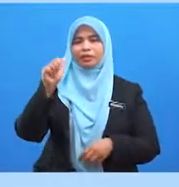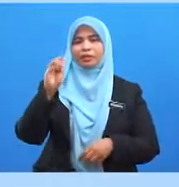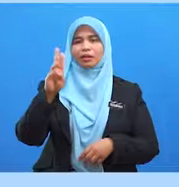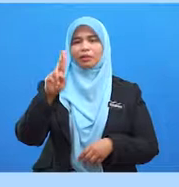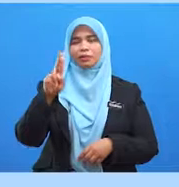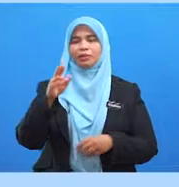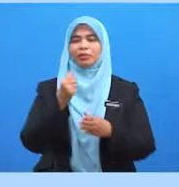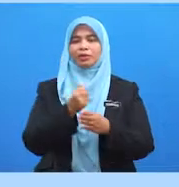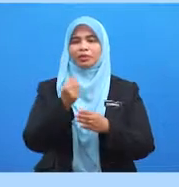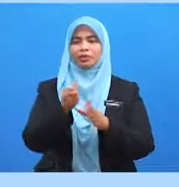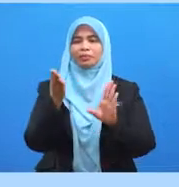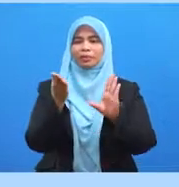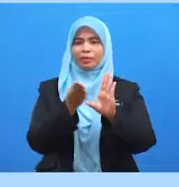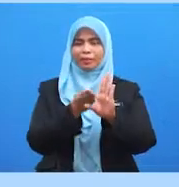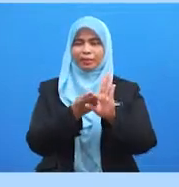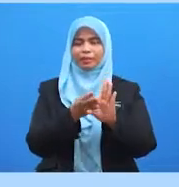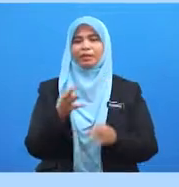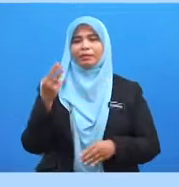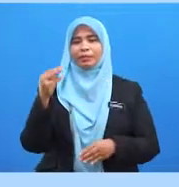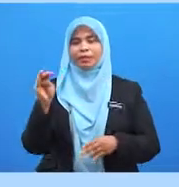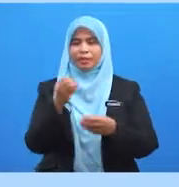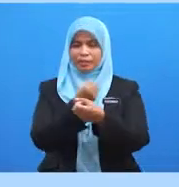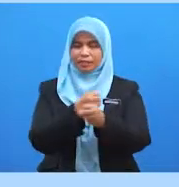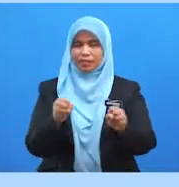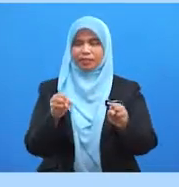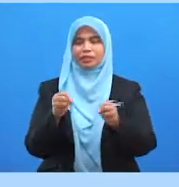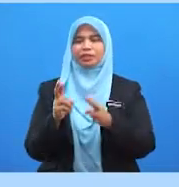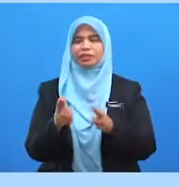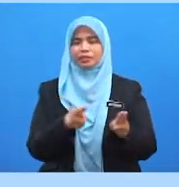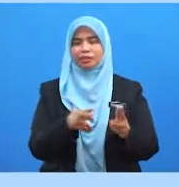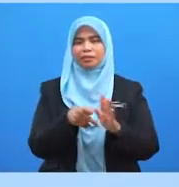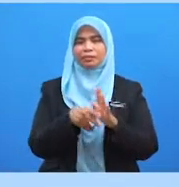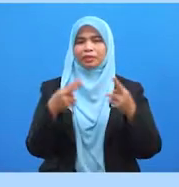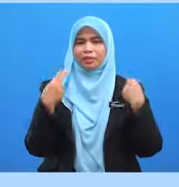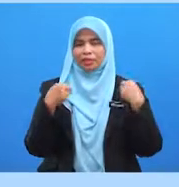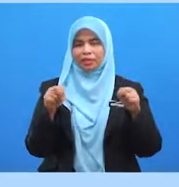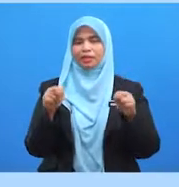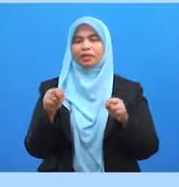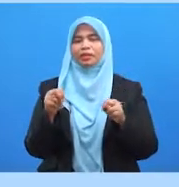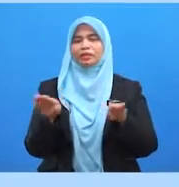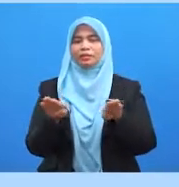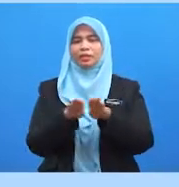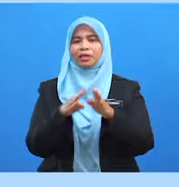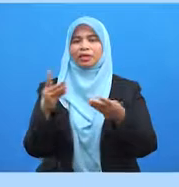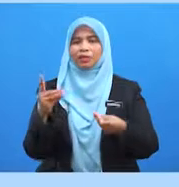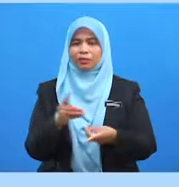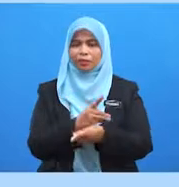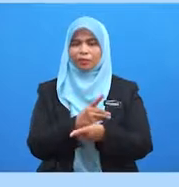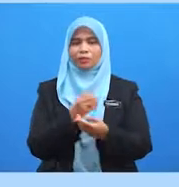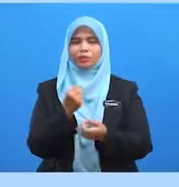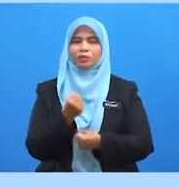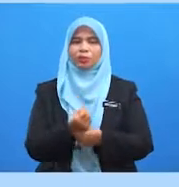bank. Maka, penyediaan rancangan perniagaan sebagai dokumen sokongan